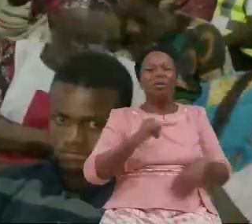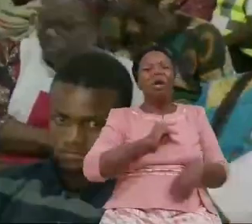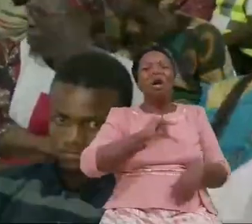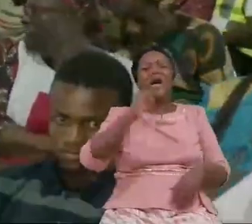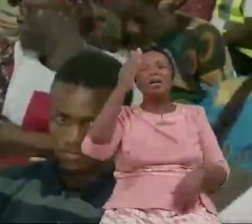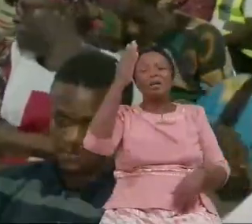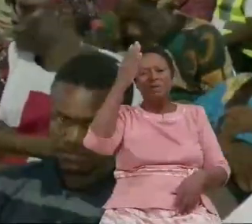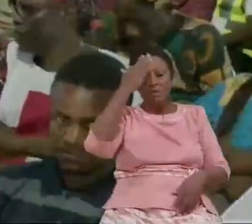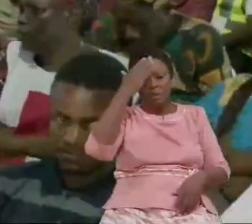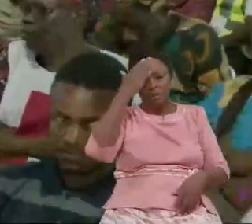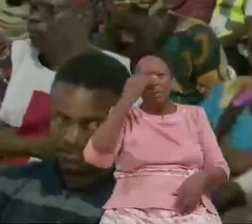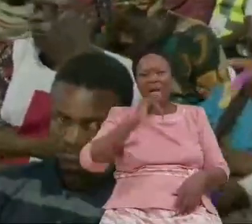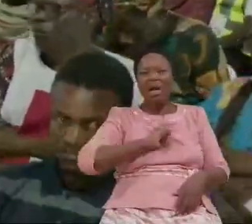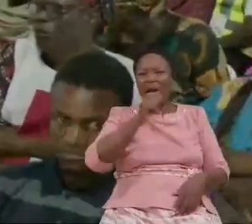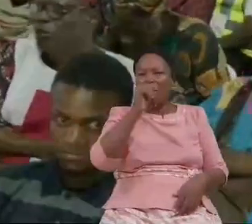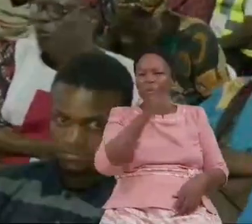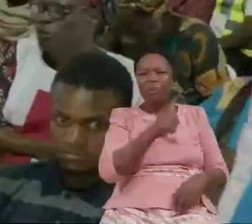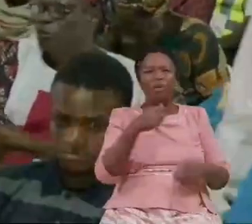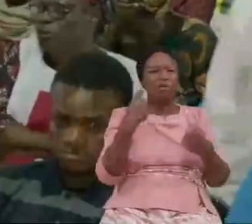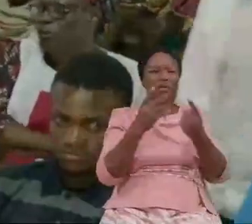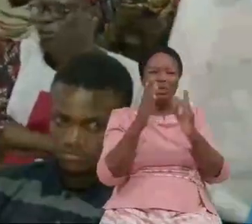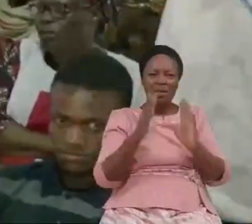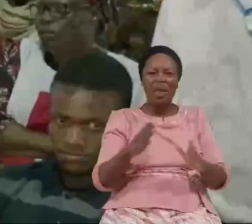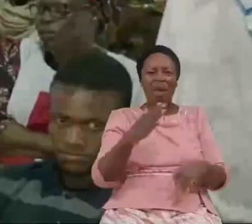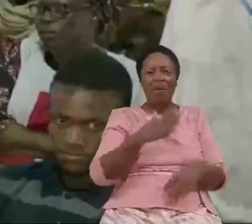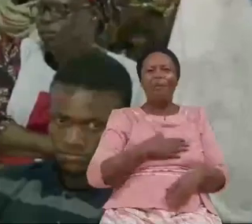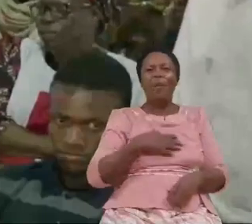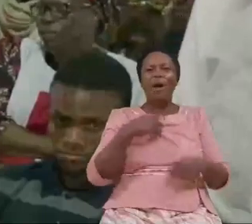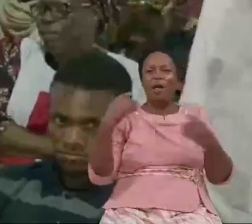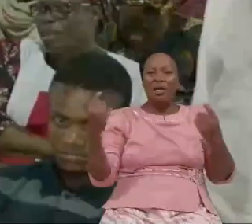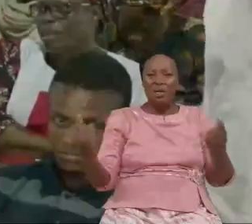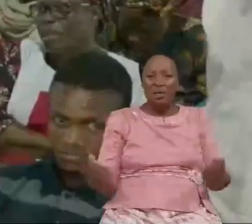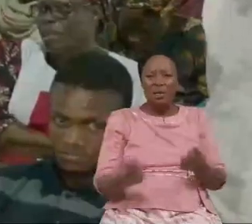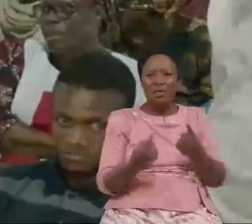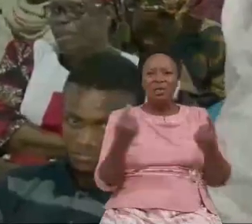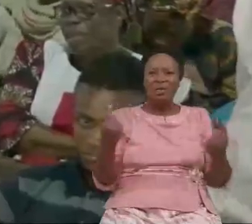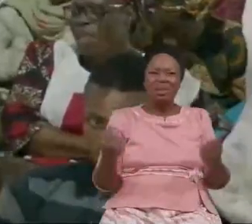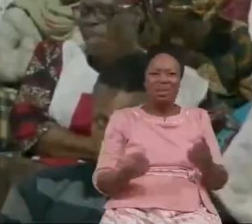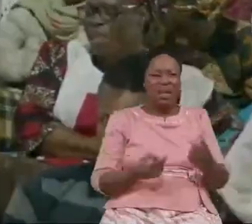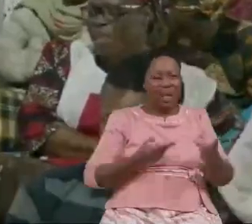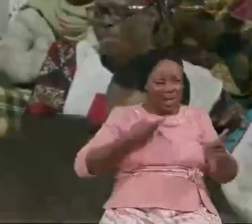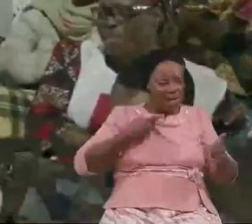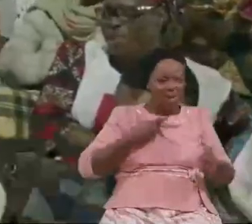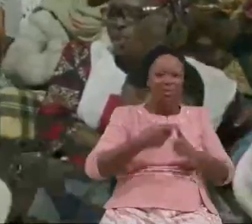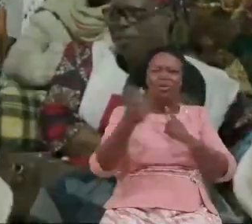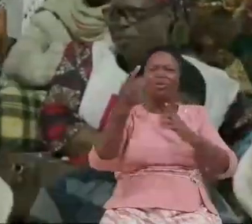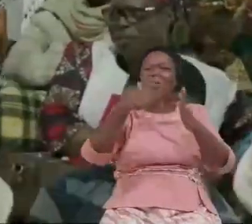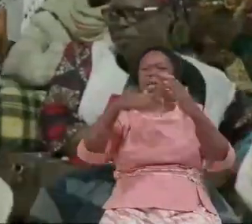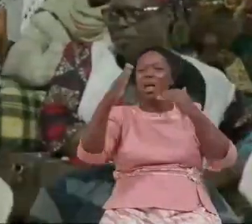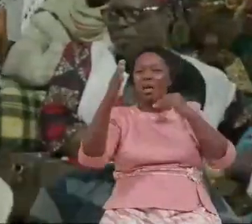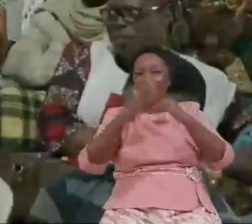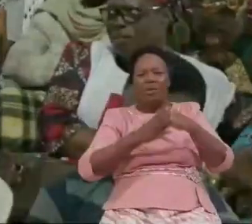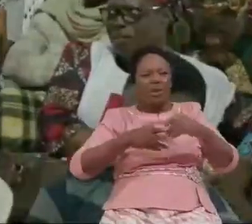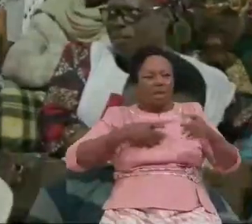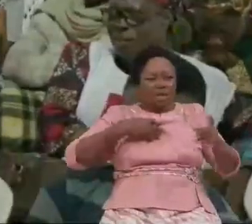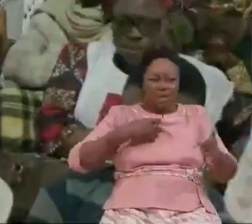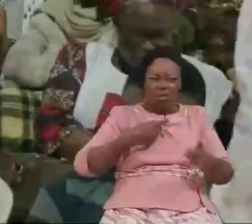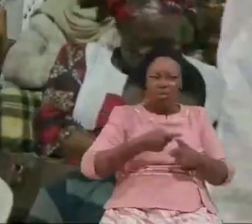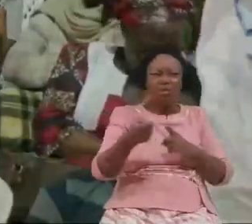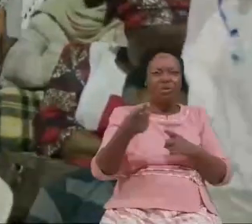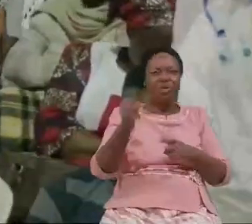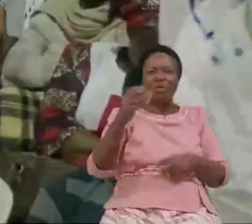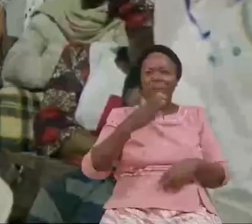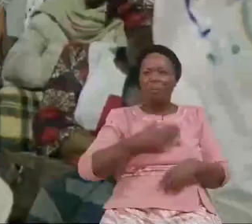c'est que je sais que je suis un pécheur mes péchés étaient mauvais pour le ciel